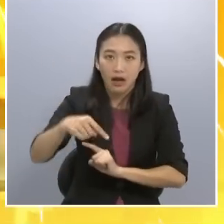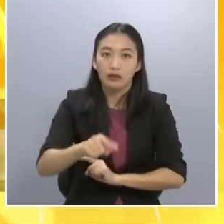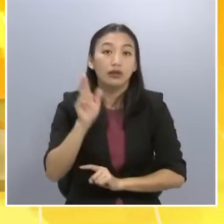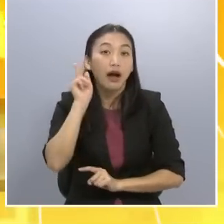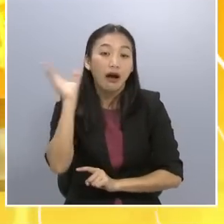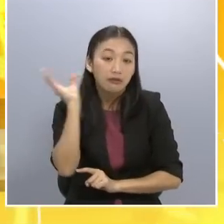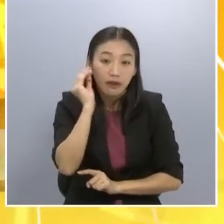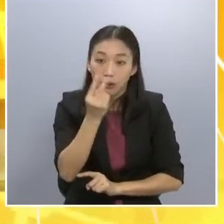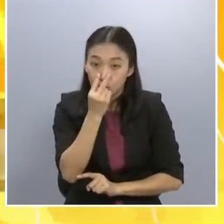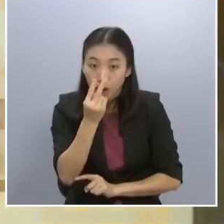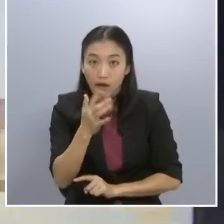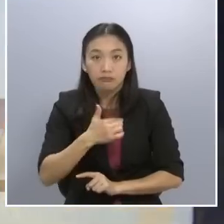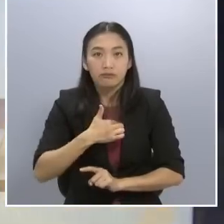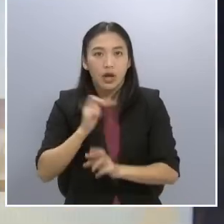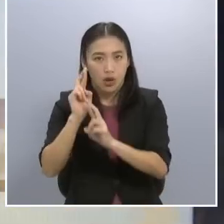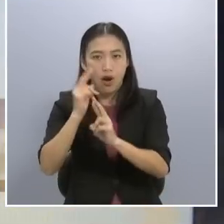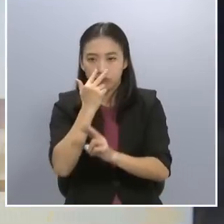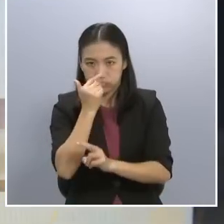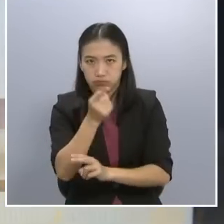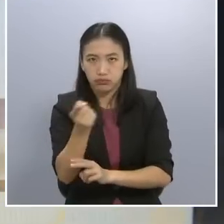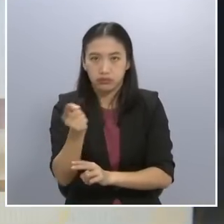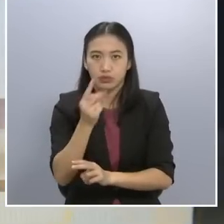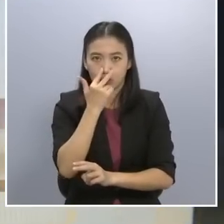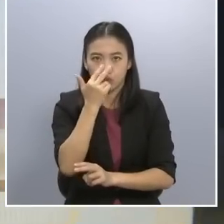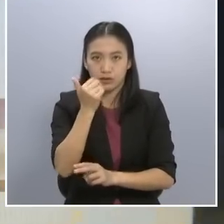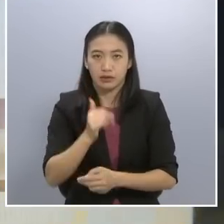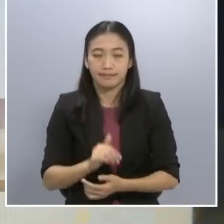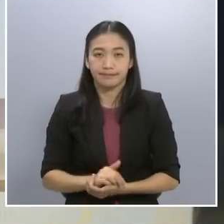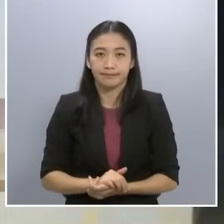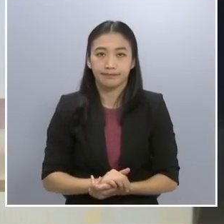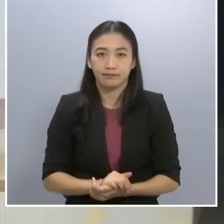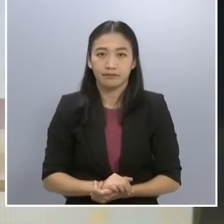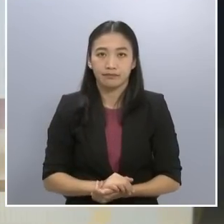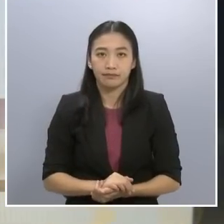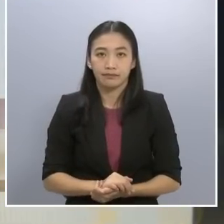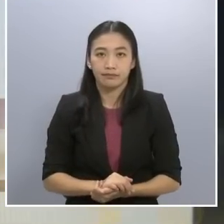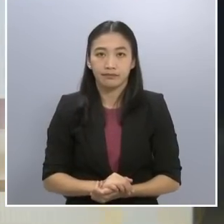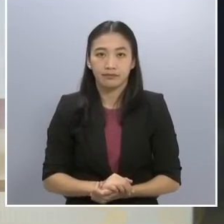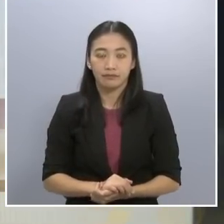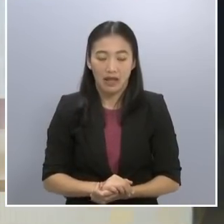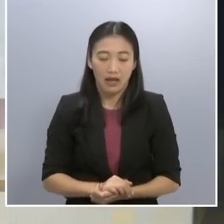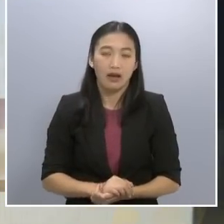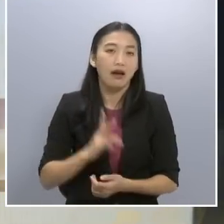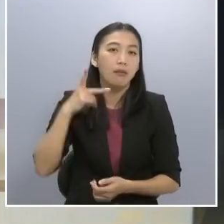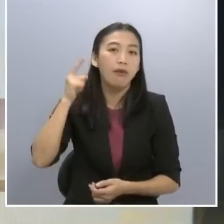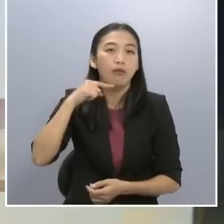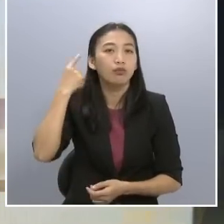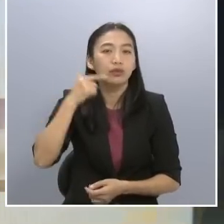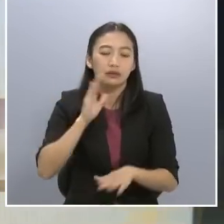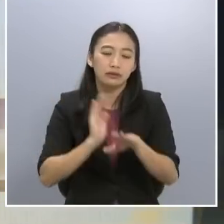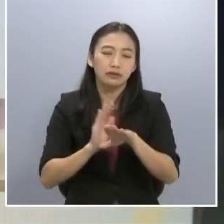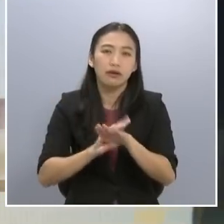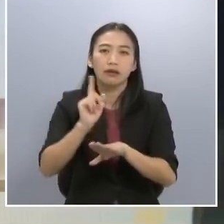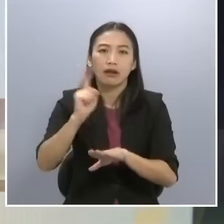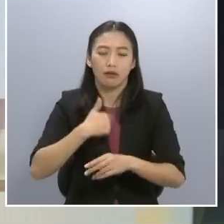ขาดเลย โอ้คุณป้าเตือนด้วยนะแกบอกกลางวันแกอยู่คนเดียวไงอายุ75ร้านของ